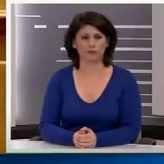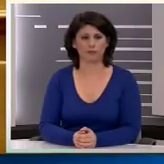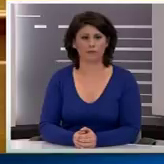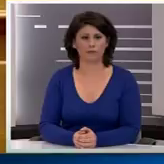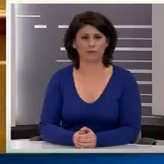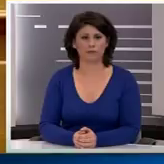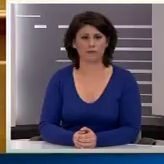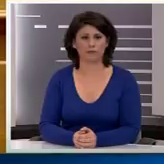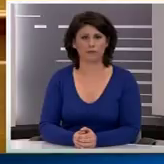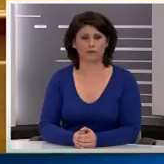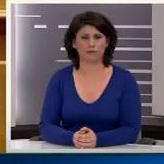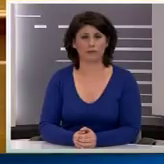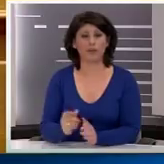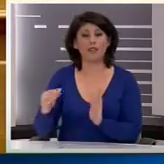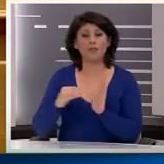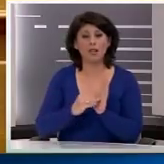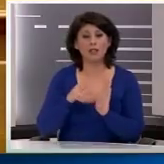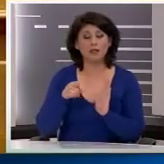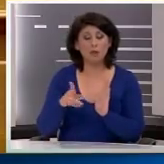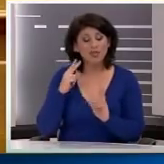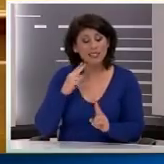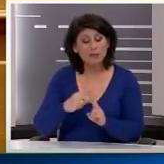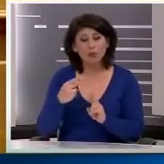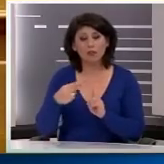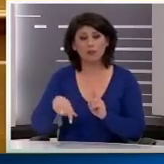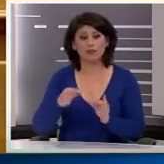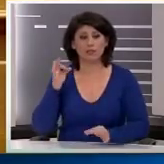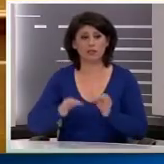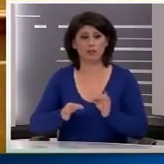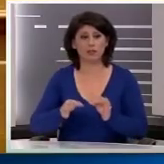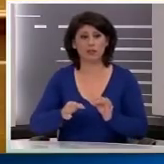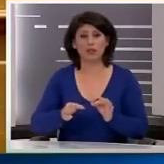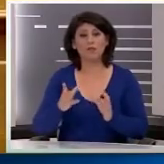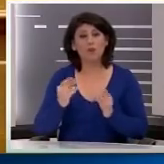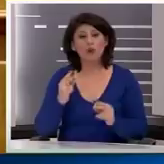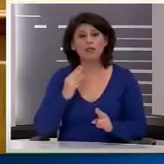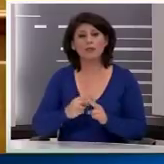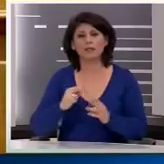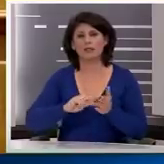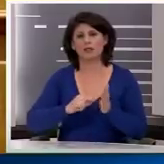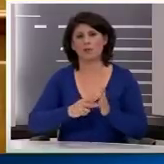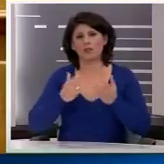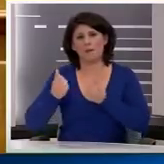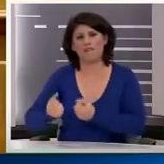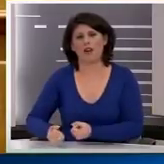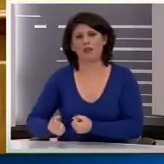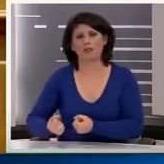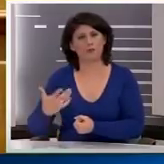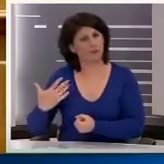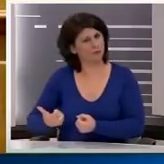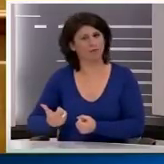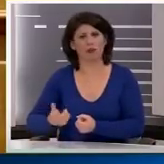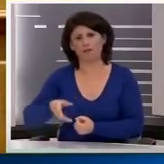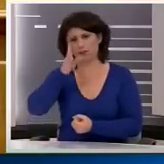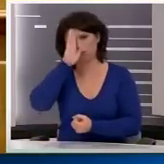μπαίνει ως πολύ κρίσιμη παράμετρο σε αυτή τη συζήτηση η όντως πολύ σημαντική οικονομική επιβάρηση που έχουν